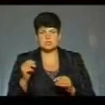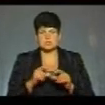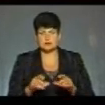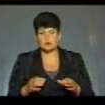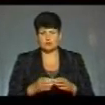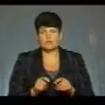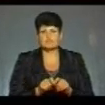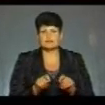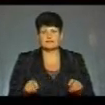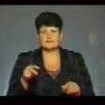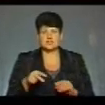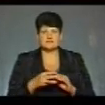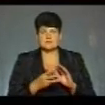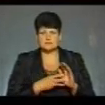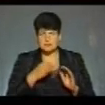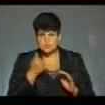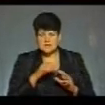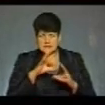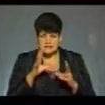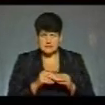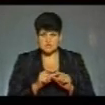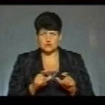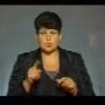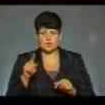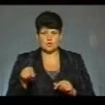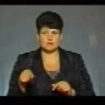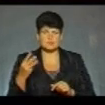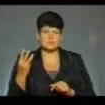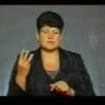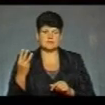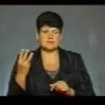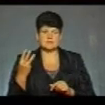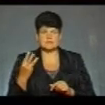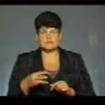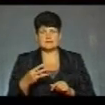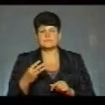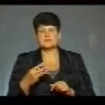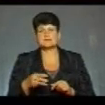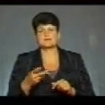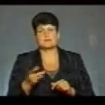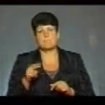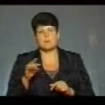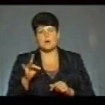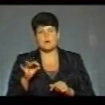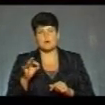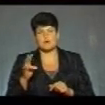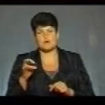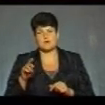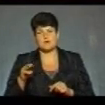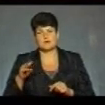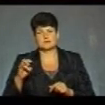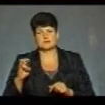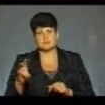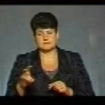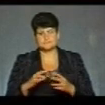відкрили у 2018 році в загальноосвітній школі номер 30 Тернопільської міської ради у Пронятині, розповіла заступниця начальниці міського